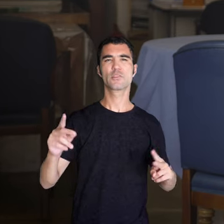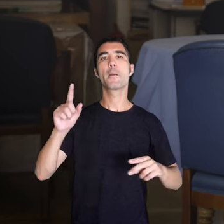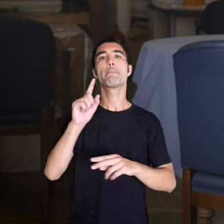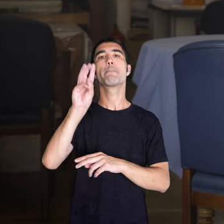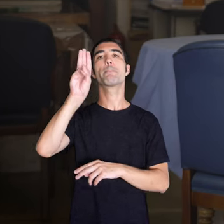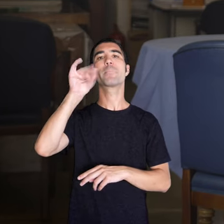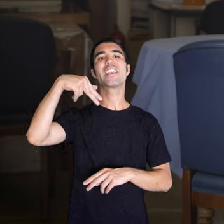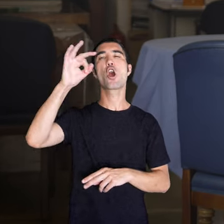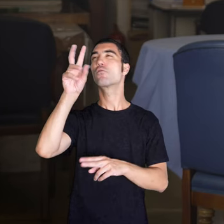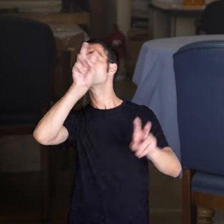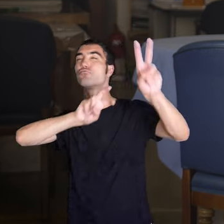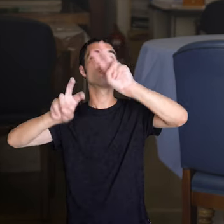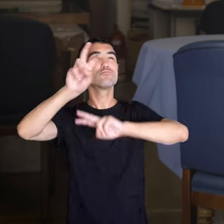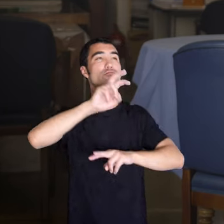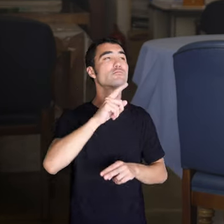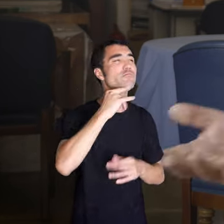l'espinar,